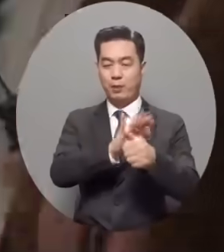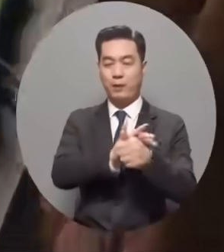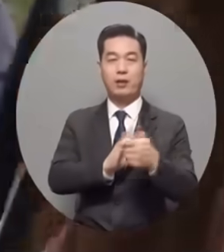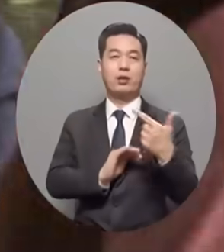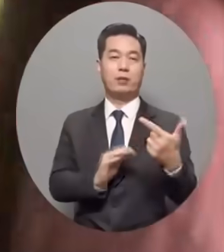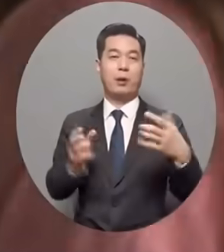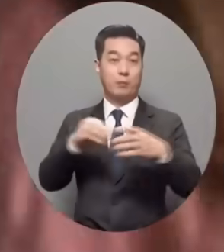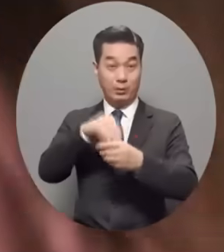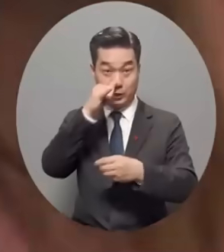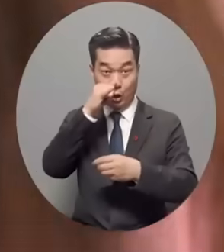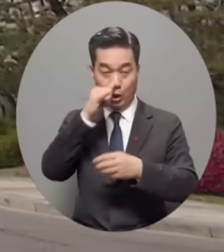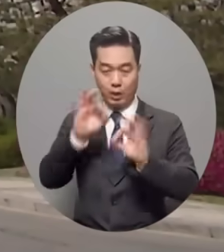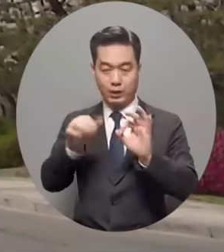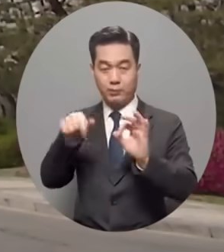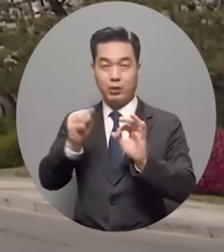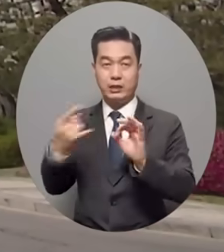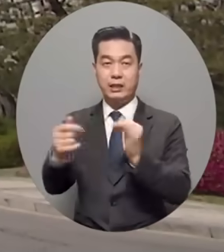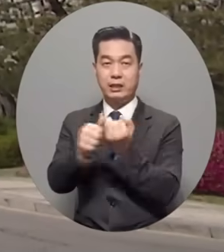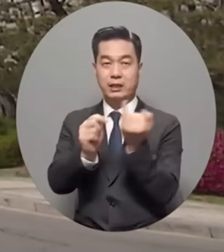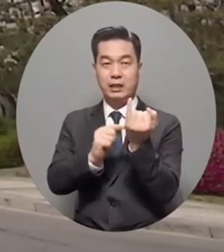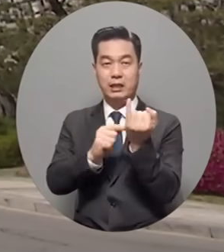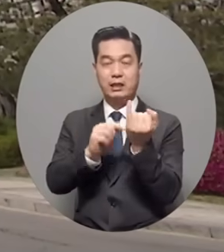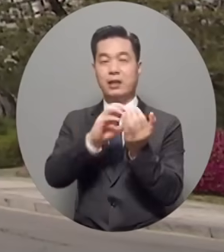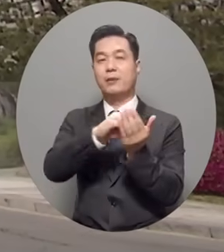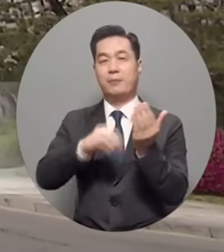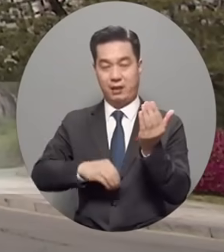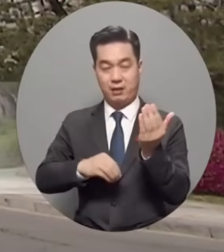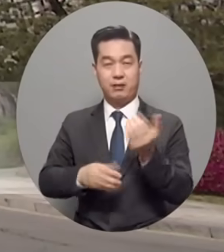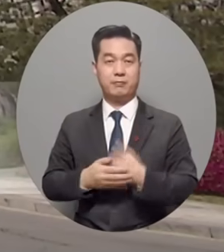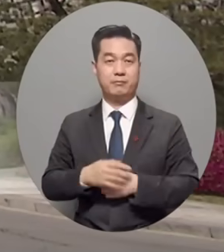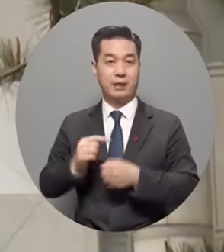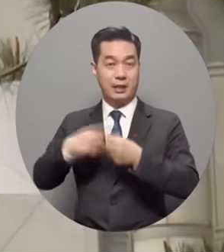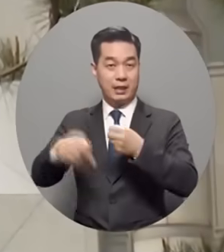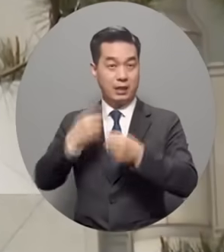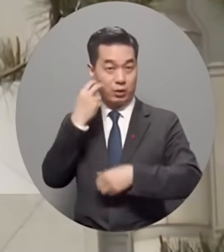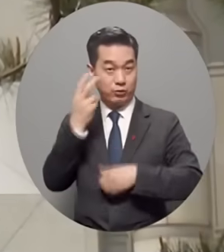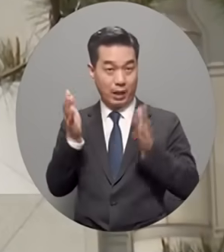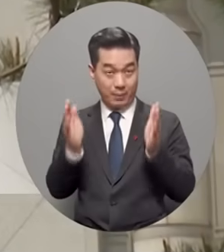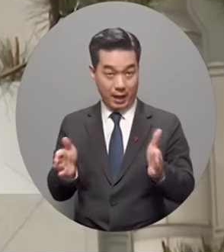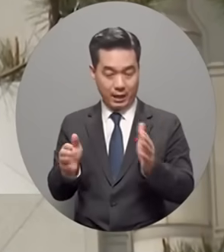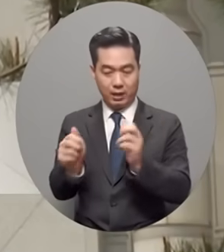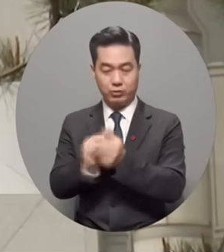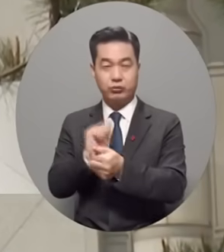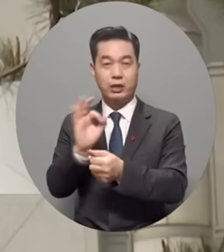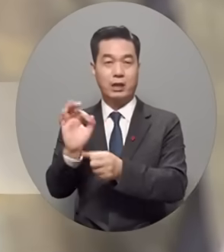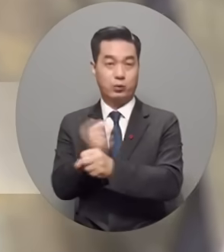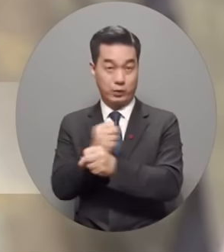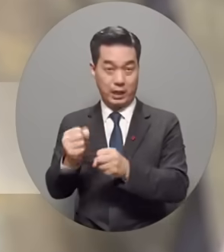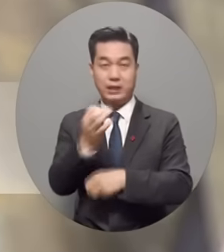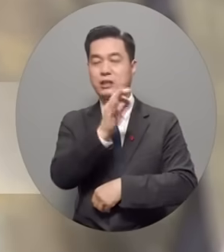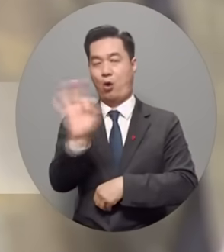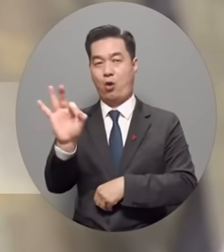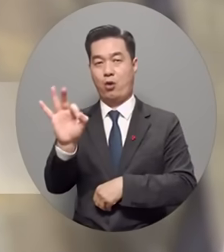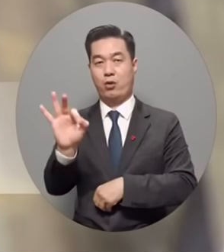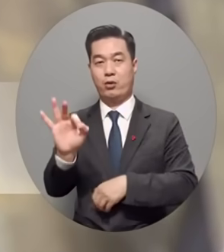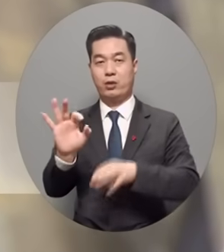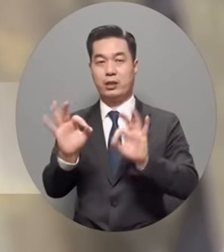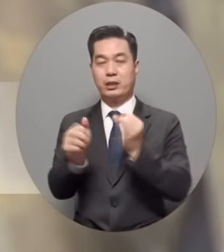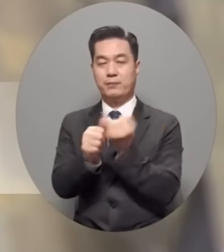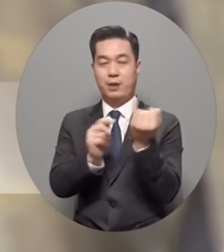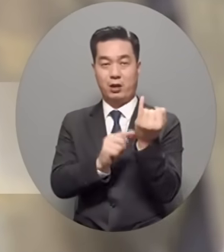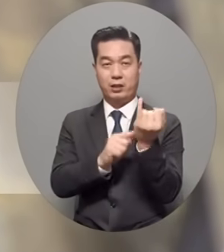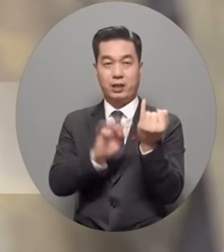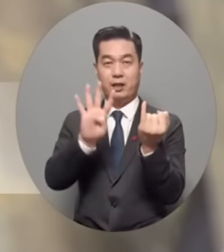포함됐지만 김 여사는 빠졌습니다. 1년 두 달 만에 법원은 주가 조작을 인정하며 김 여사 계좌가